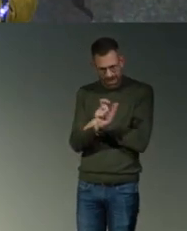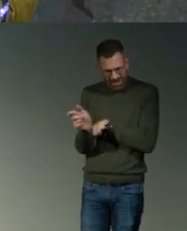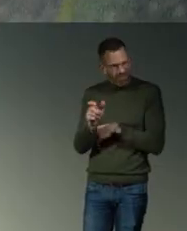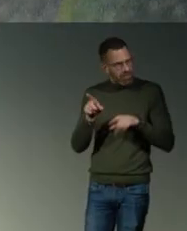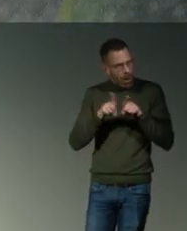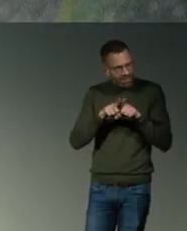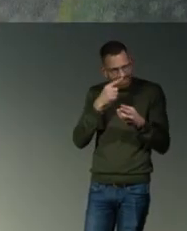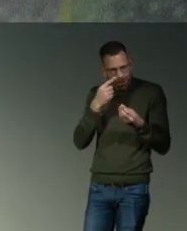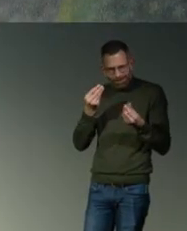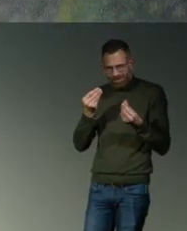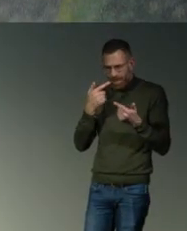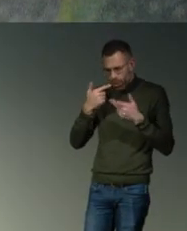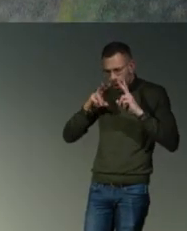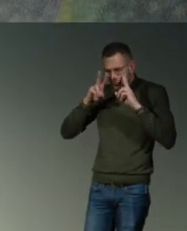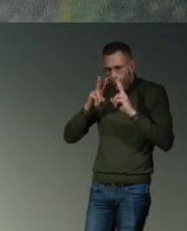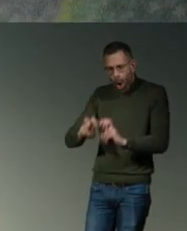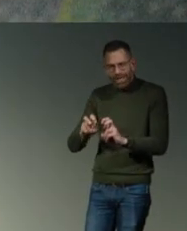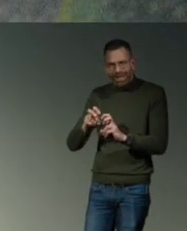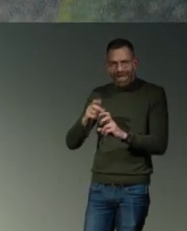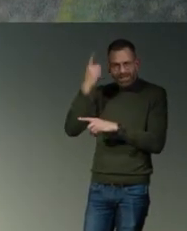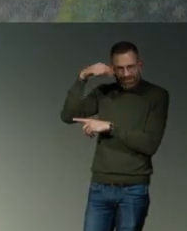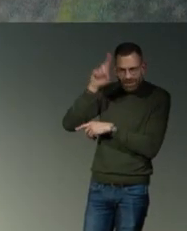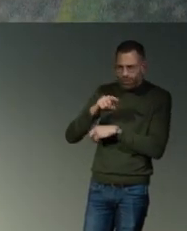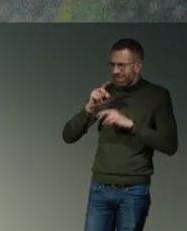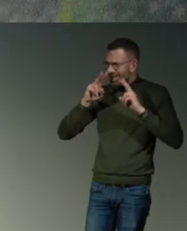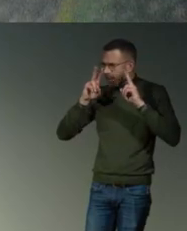enquête bibliographique, une enquête philosophique, une